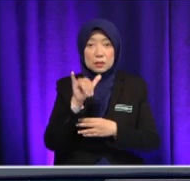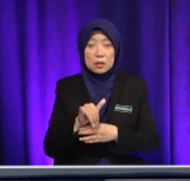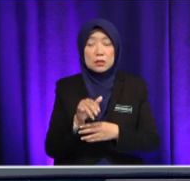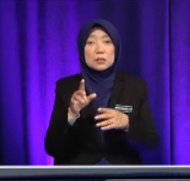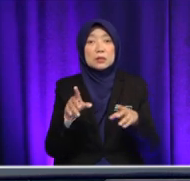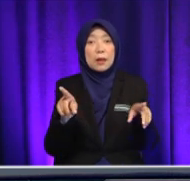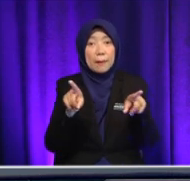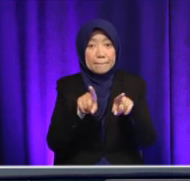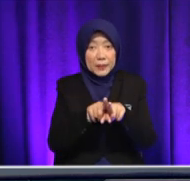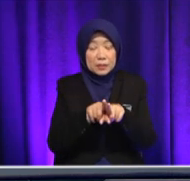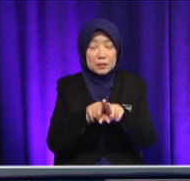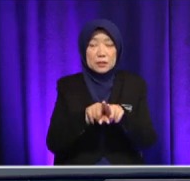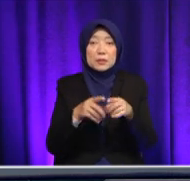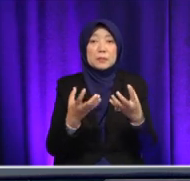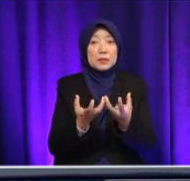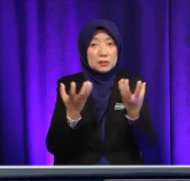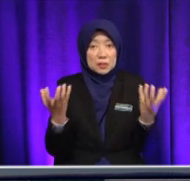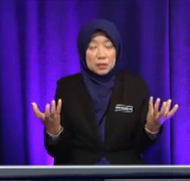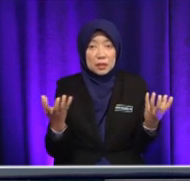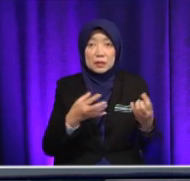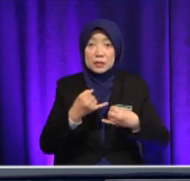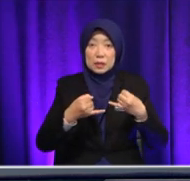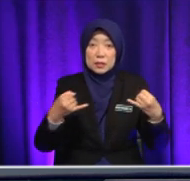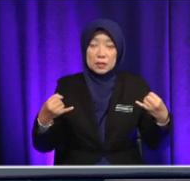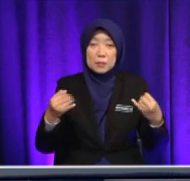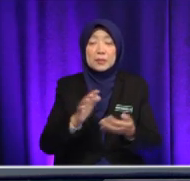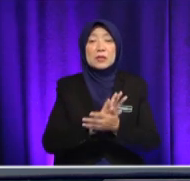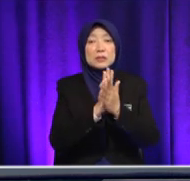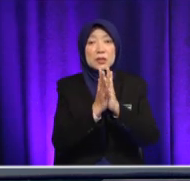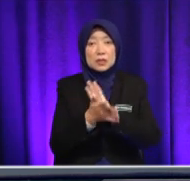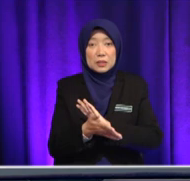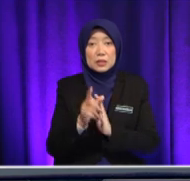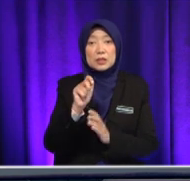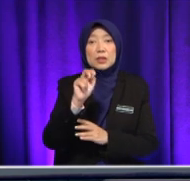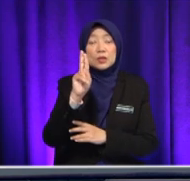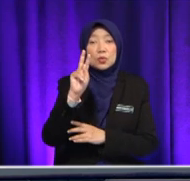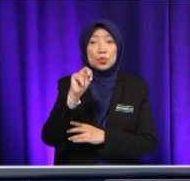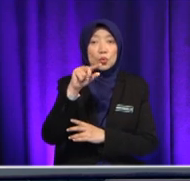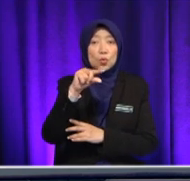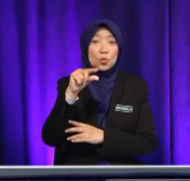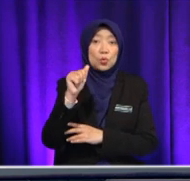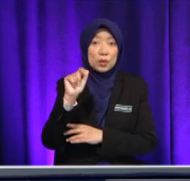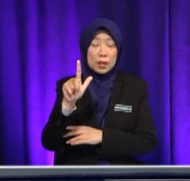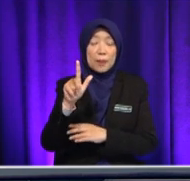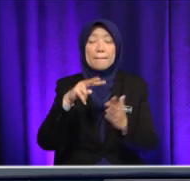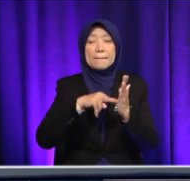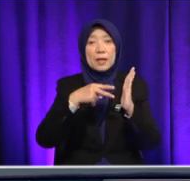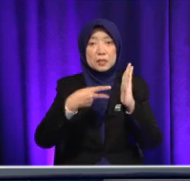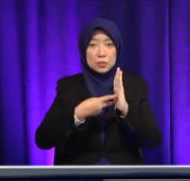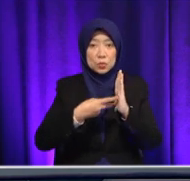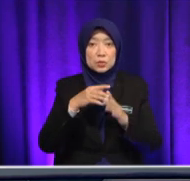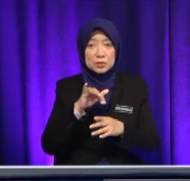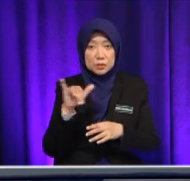ganda dua menjadi ikatan tunggal dikenali sebagai pempolimeran. Maksudnya di sini, kita